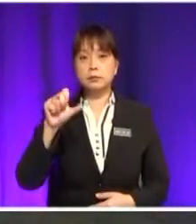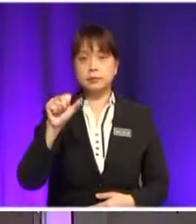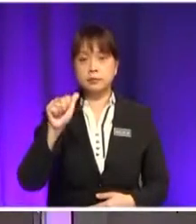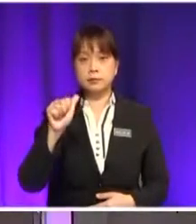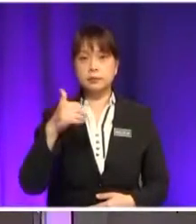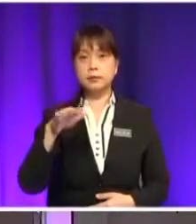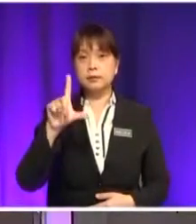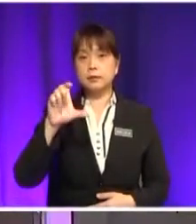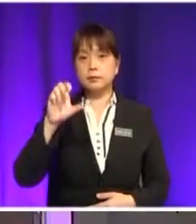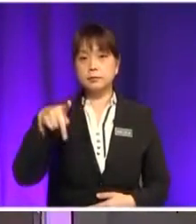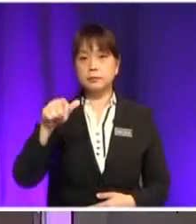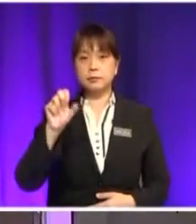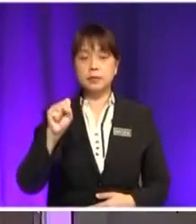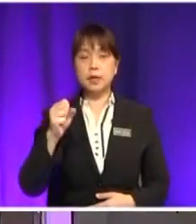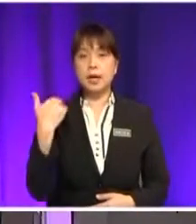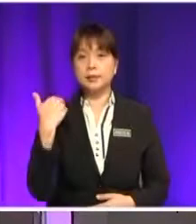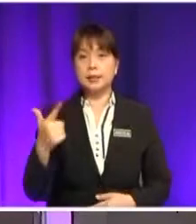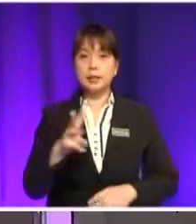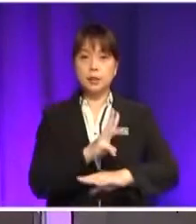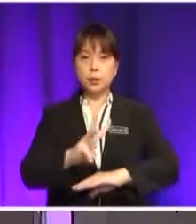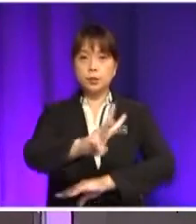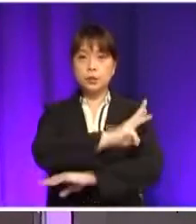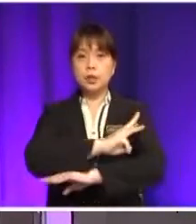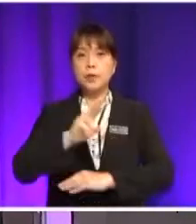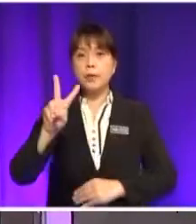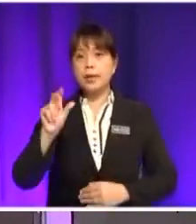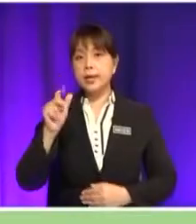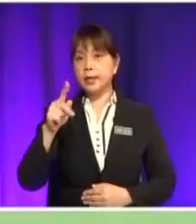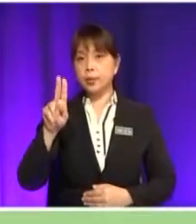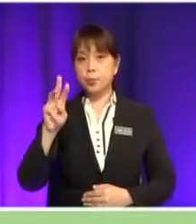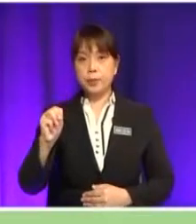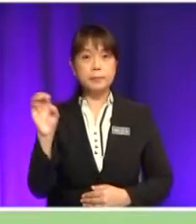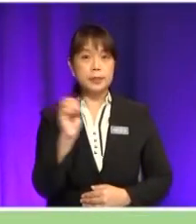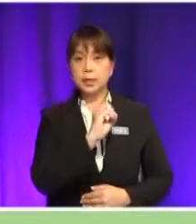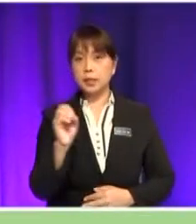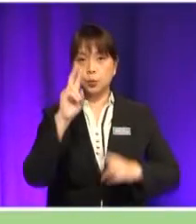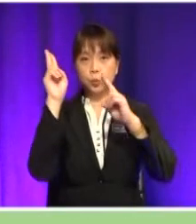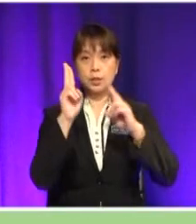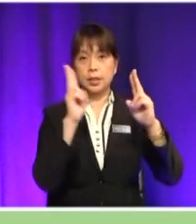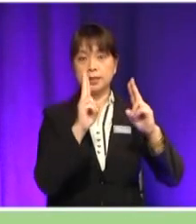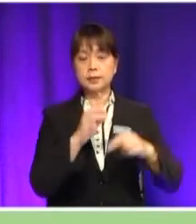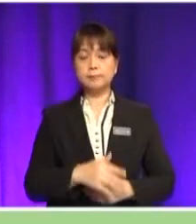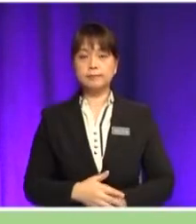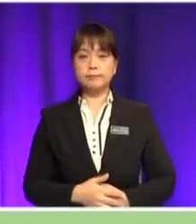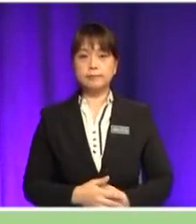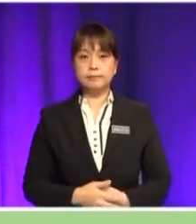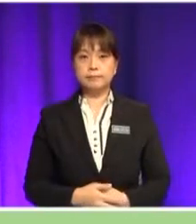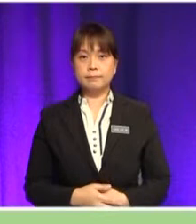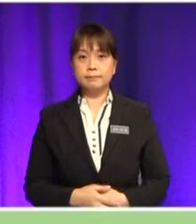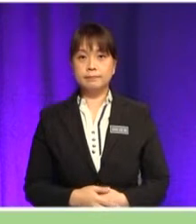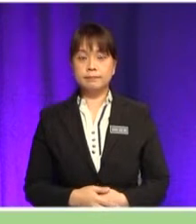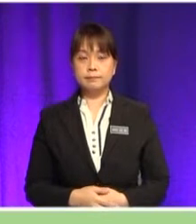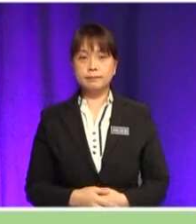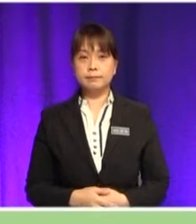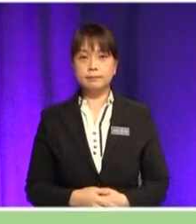roket paling sesuai ukurannya boleh melepas angka selepas yang bersifat baekhyung